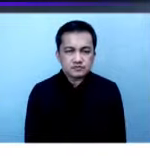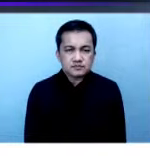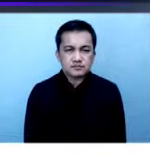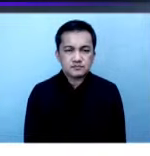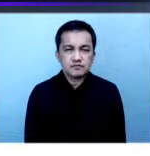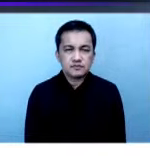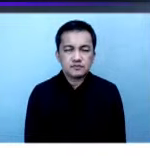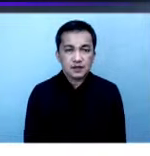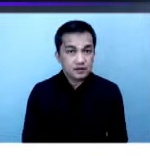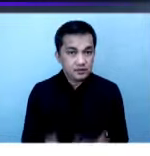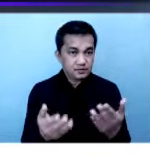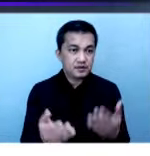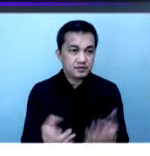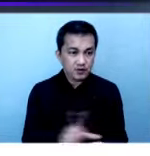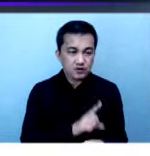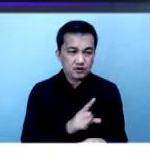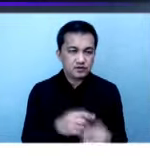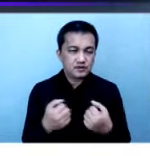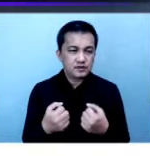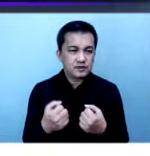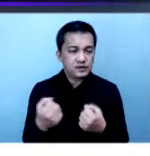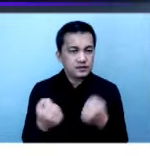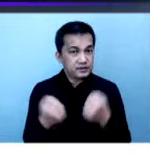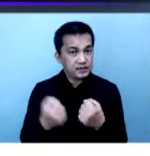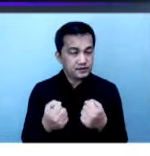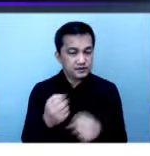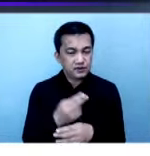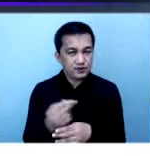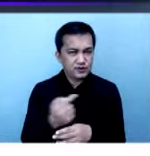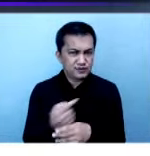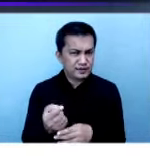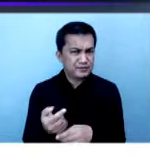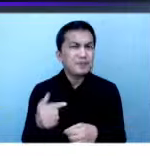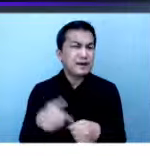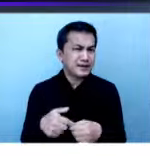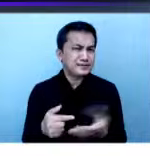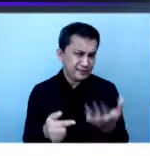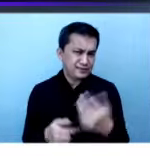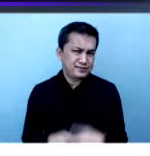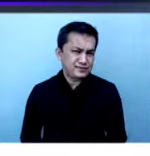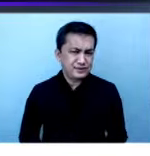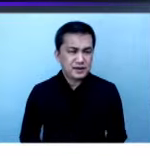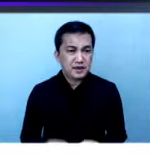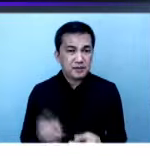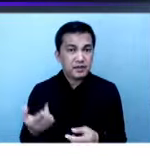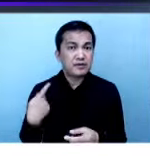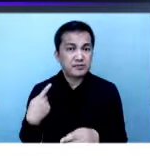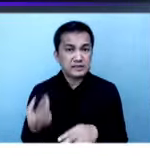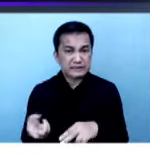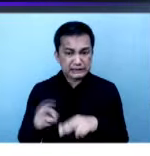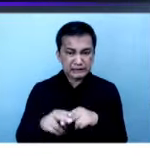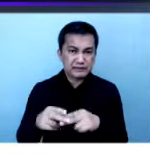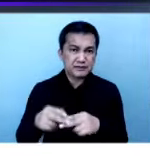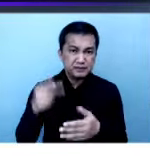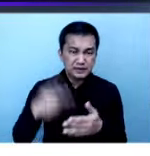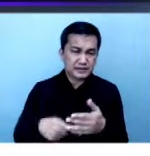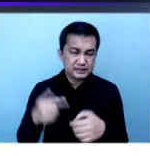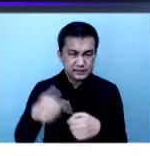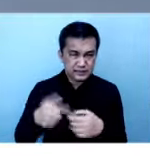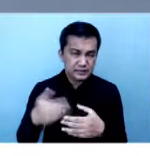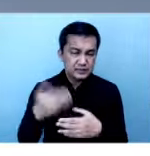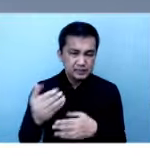Para sa may mga long drive sa Holy Week, magpagas na po kayo dahil may nakabadyang malaking taas presyo sa petrolyo sa susunod na